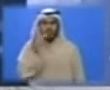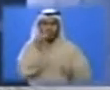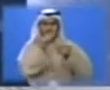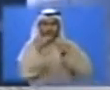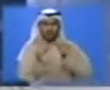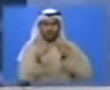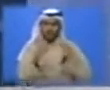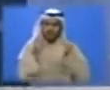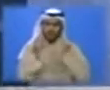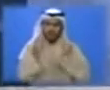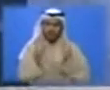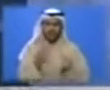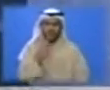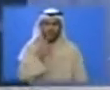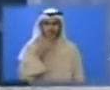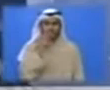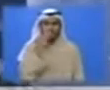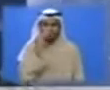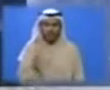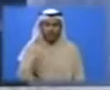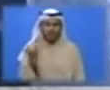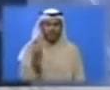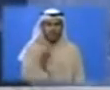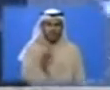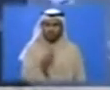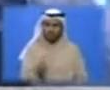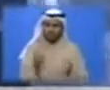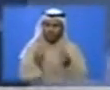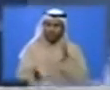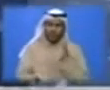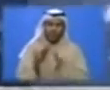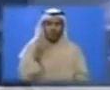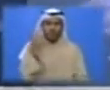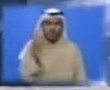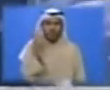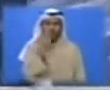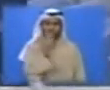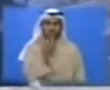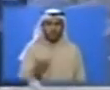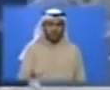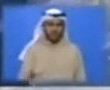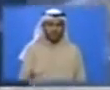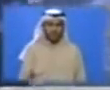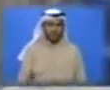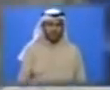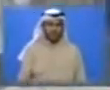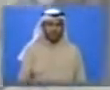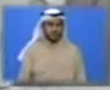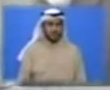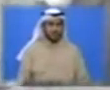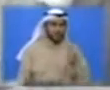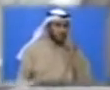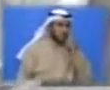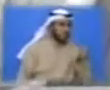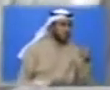على 40 سنة فما دون يصل العدد إلى 72% من حالات الوفيات. وعلى